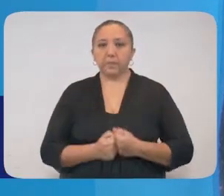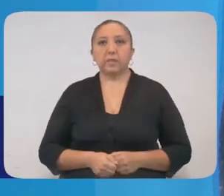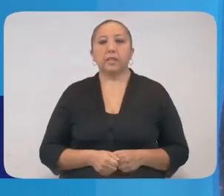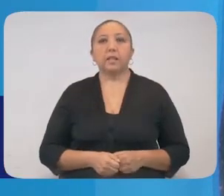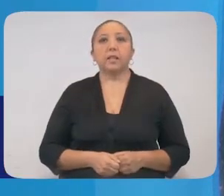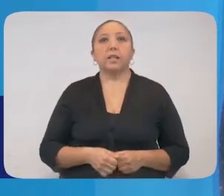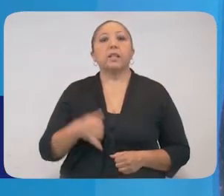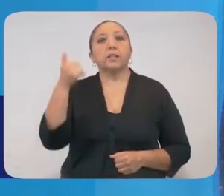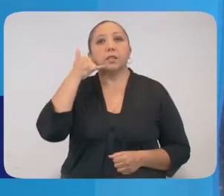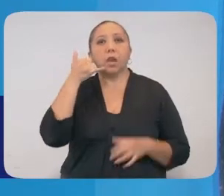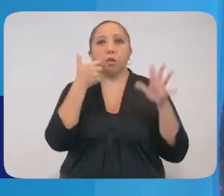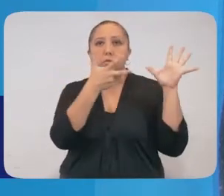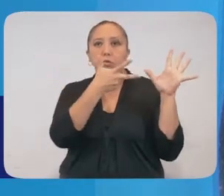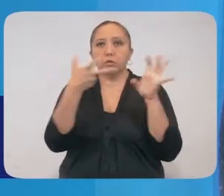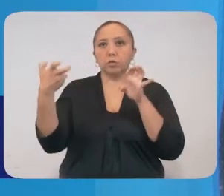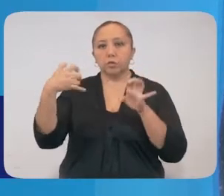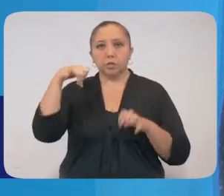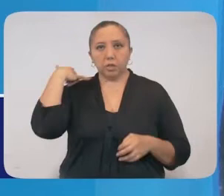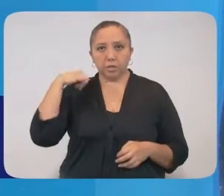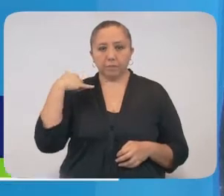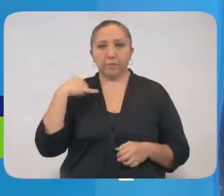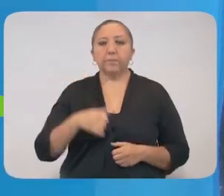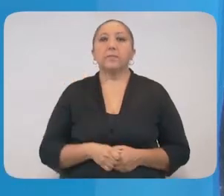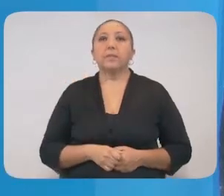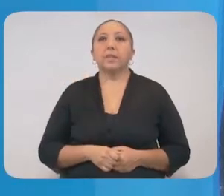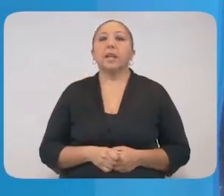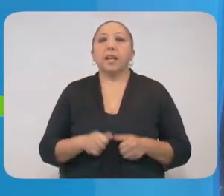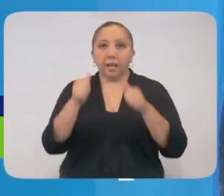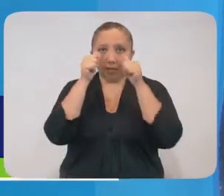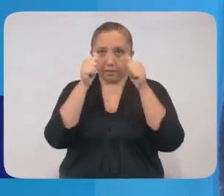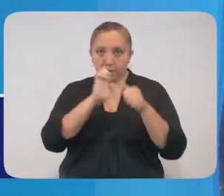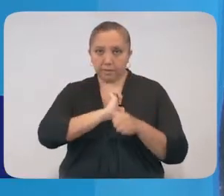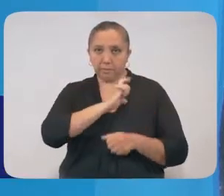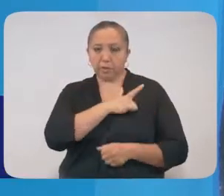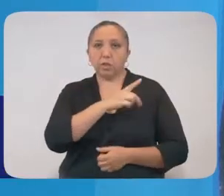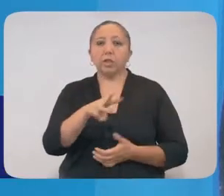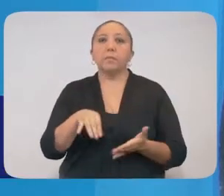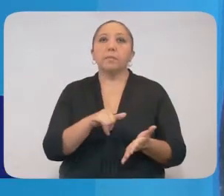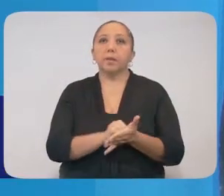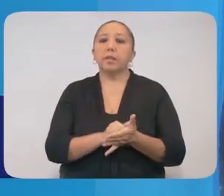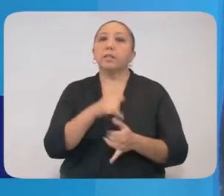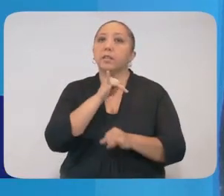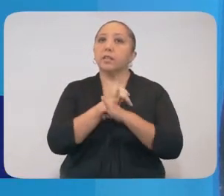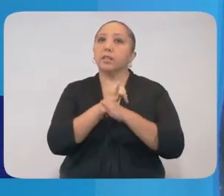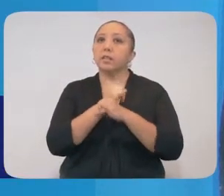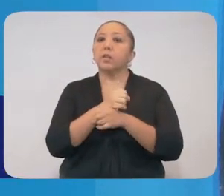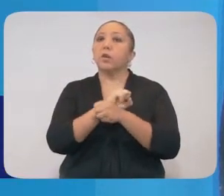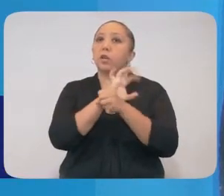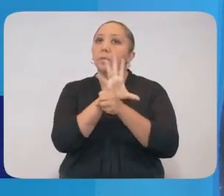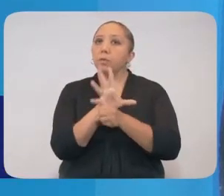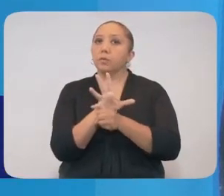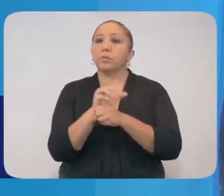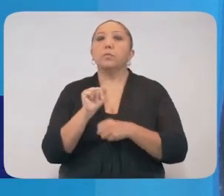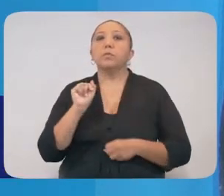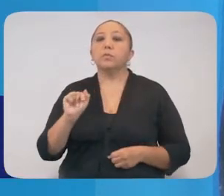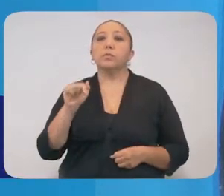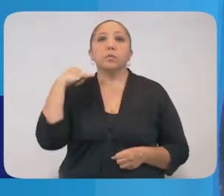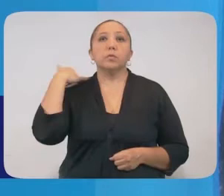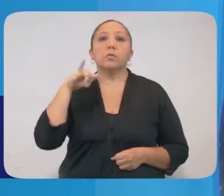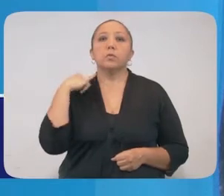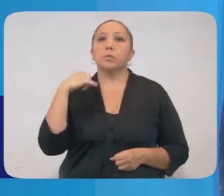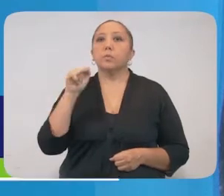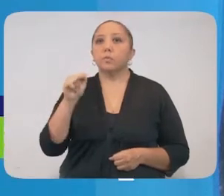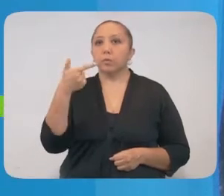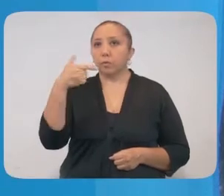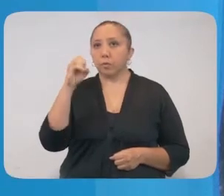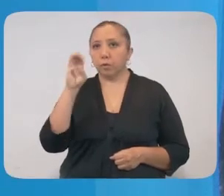9991-40-6622 y chimaya. Te la bujeltic bishanikech. Beishan tu chico el Facebook. Tian tus cupasta la sikbalrani. Le chico el medito cucabao. Te al tunra nuculilo. Y